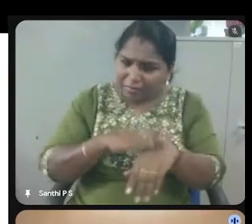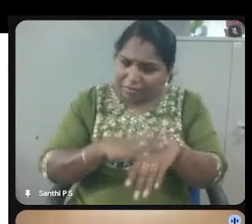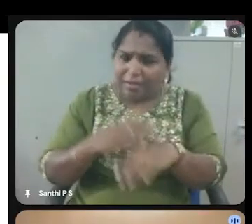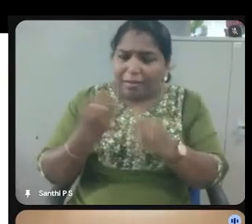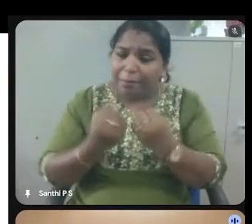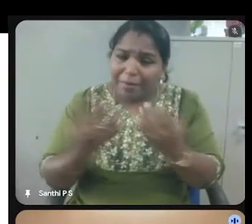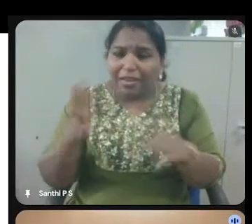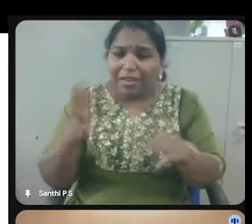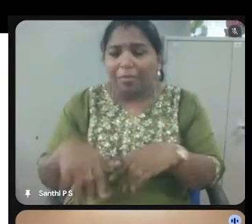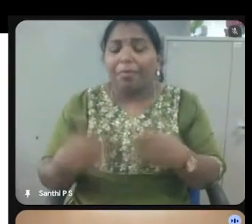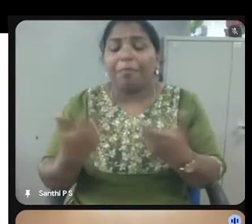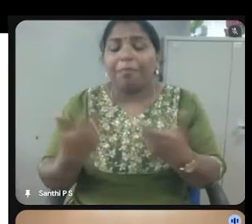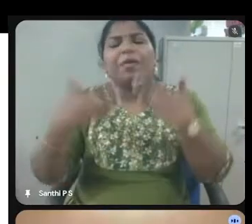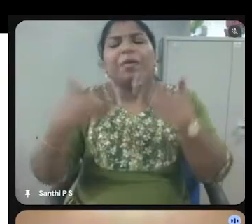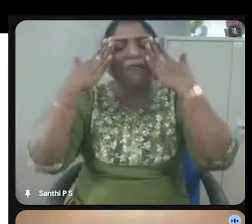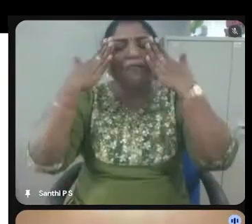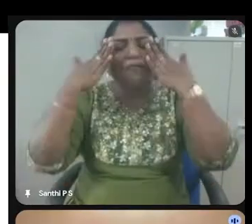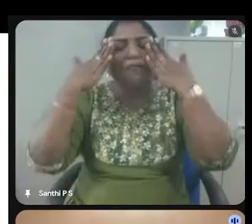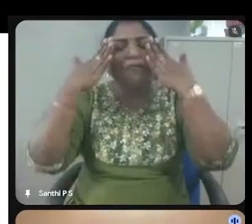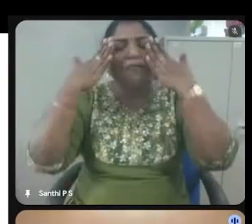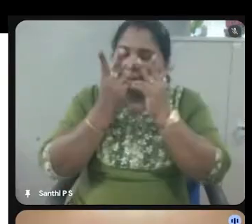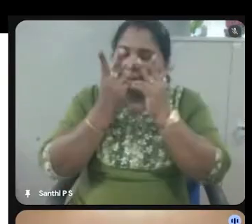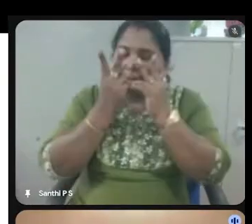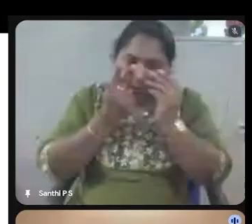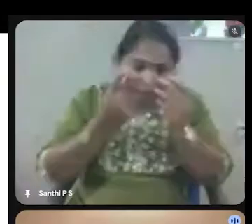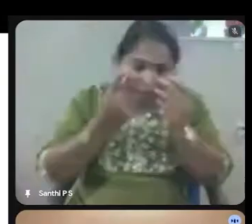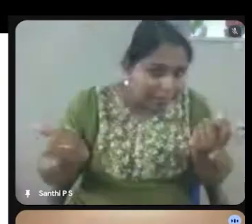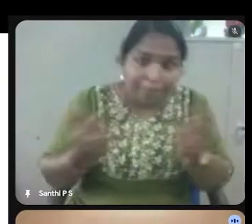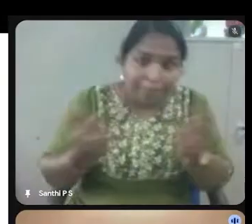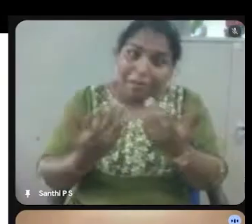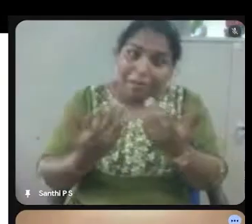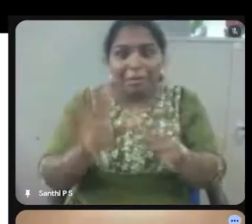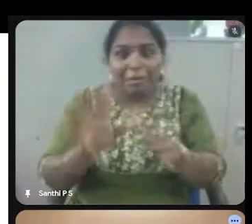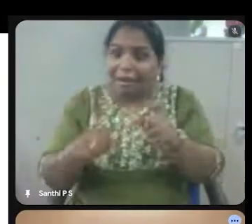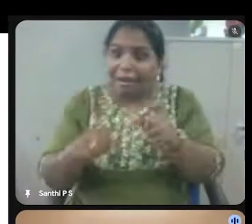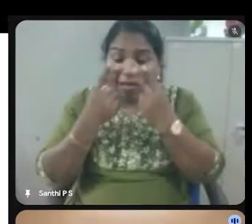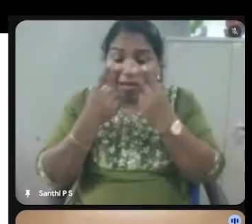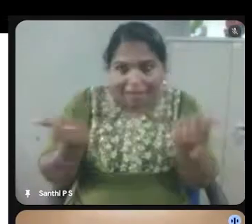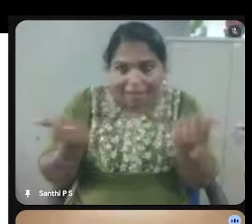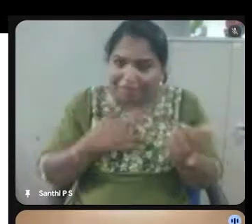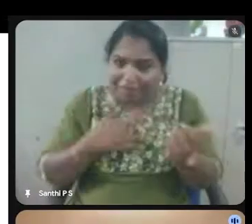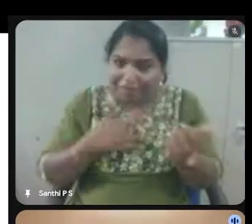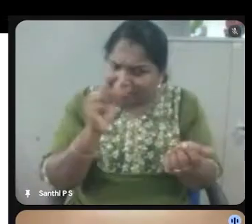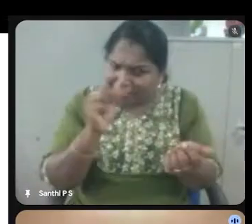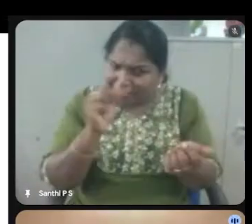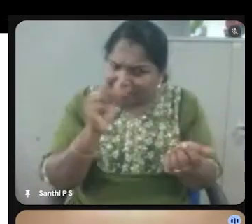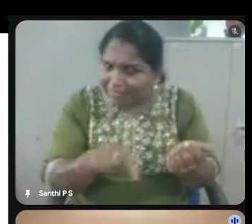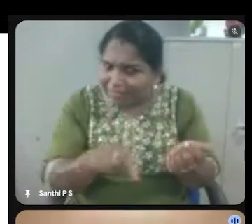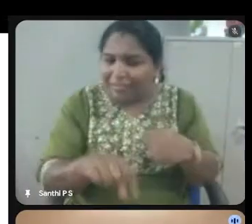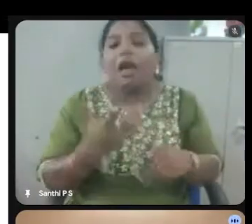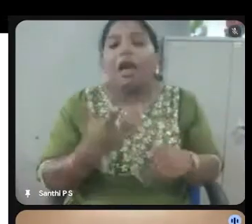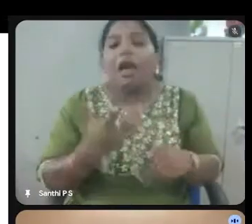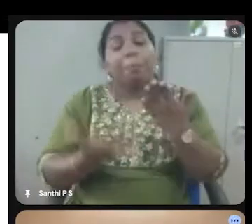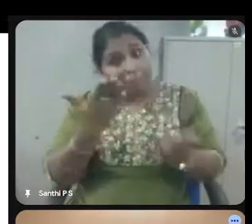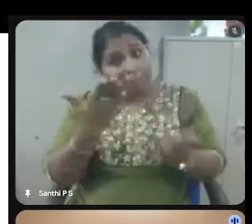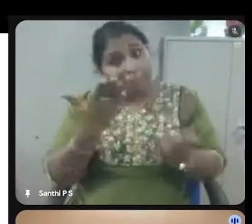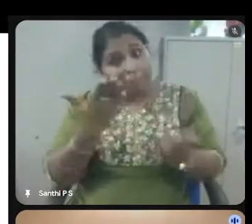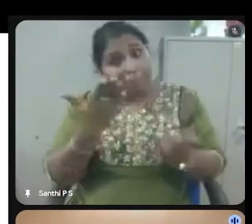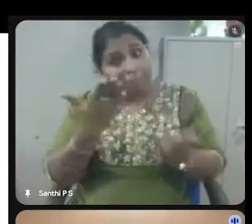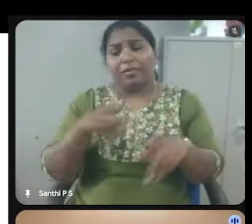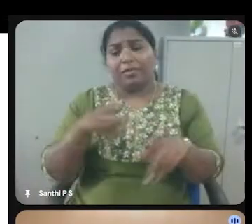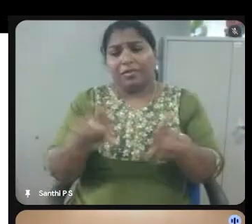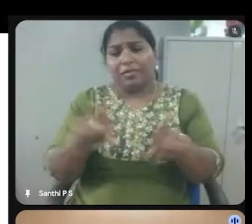കേട്ടുകൊണ്ടിരിക്കുമ്പോൾ ചിലപ്പോൾ ശ്രദ്ധിക്കാൻ പറ്റാതെ വരിക, ഉറക്കം വരിക, അല്ലെങ്കിൽ തന്നെ ചിലപ്പോൾ നിങ്ങൾക്ക് വരുന്നുണ്ടാവും അത്. അപ്പം അങ്ങനെ ഒക്കെ ഉണ്ടായിന്ന് വരാം അല്ലെ.